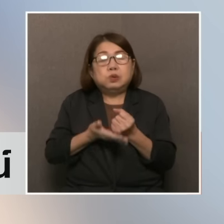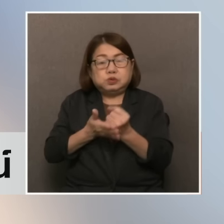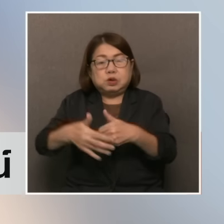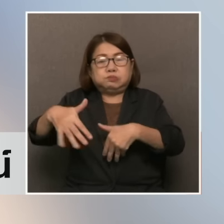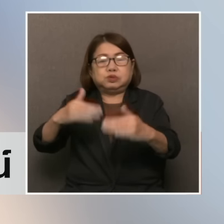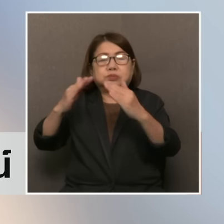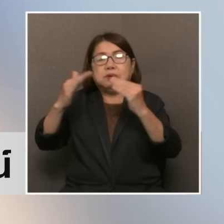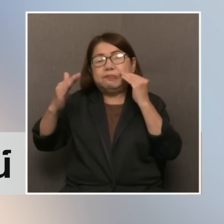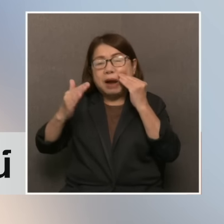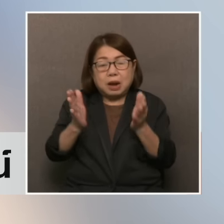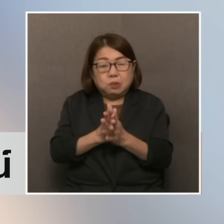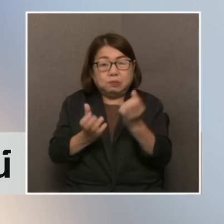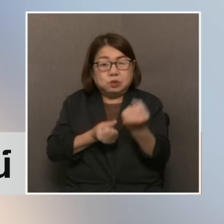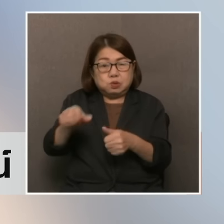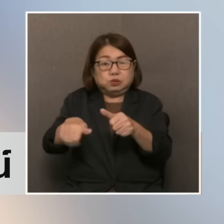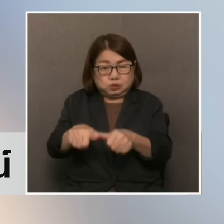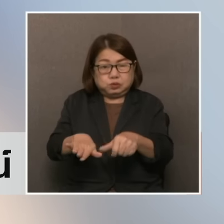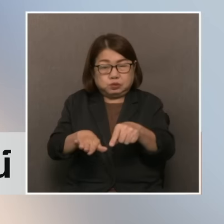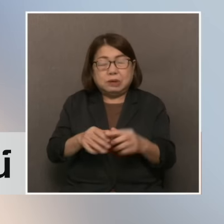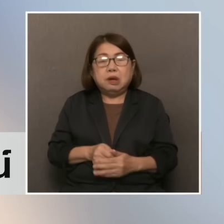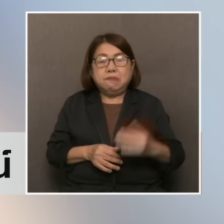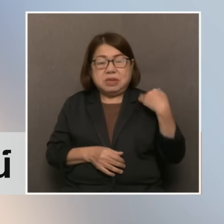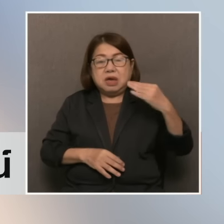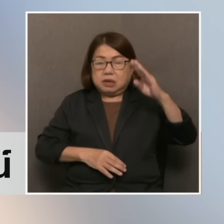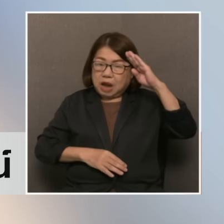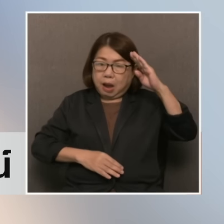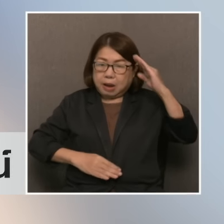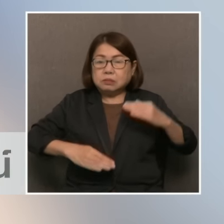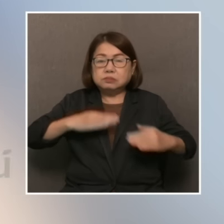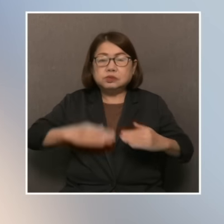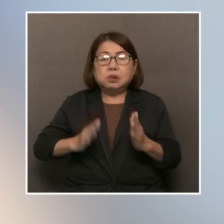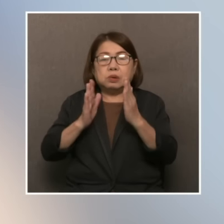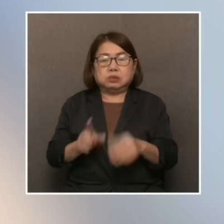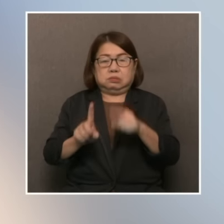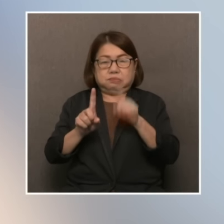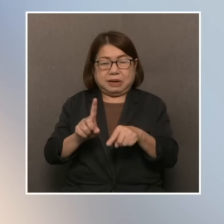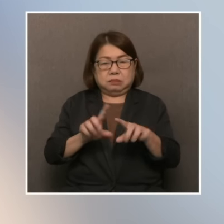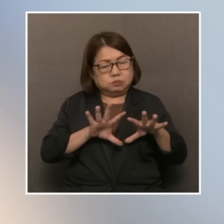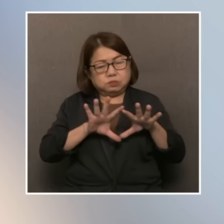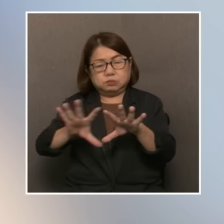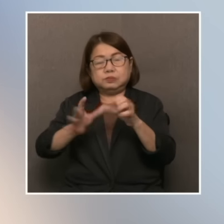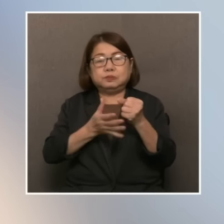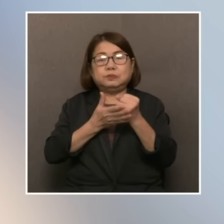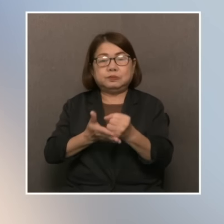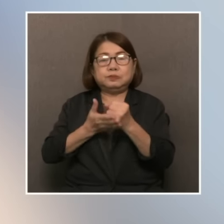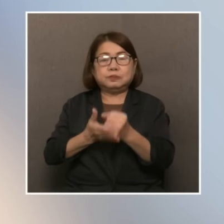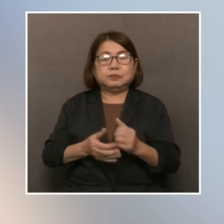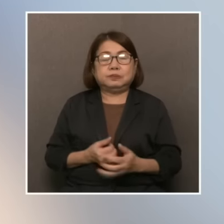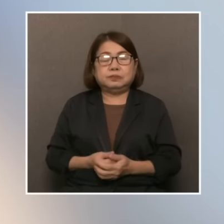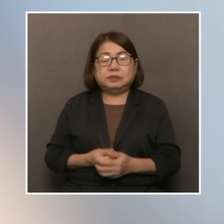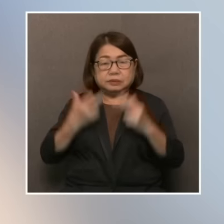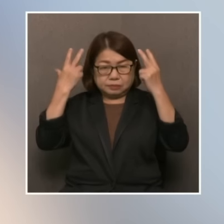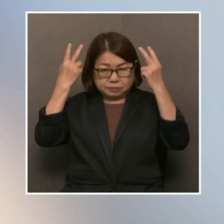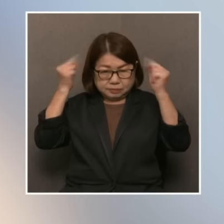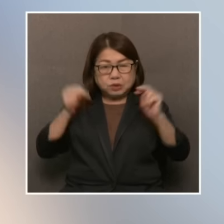ำทวมทางการบาลิเซียก็ได้ระดมกำลงทหารกวัน 1,000 นายมาช่วยในพ้ที่ประสบภัยนายกฎมน